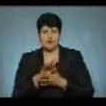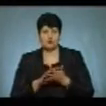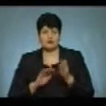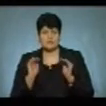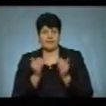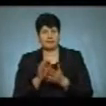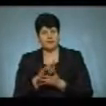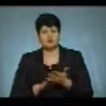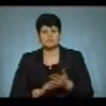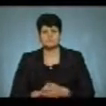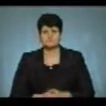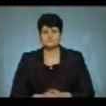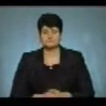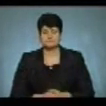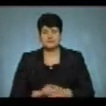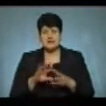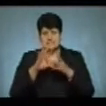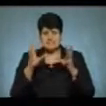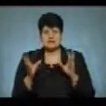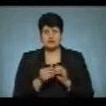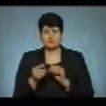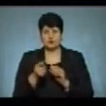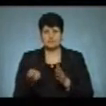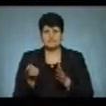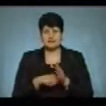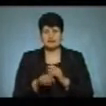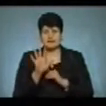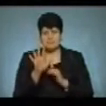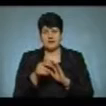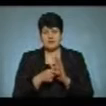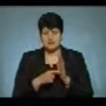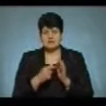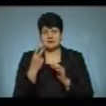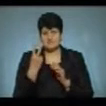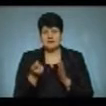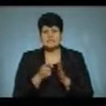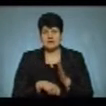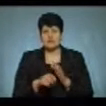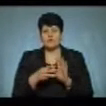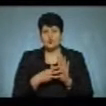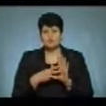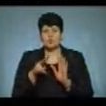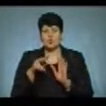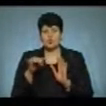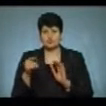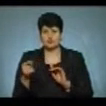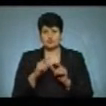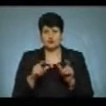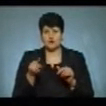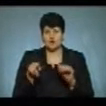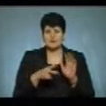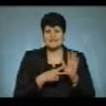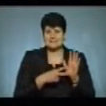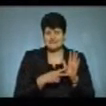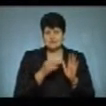надалі. Загалом у Тернополі закрили 5 класів, 2 з них закрили 8 лютого у тернопільській школі номер 7,